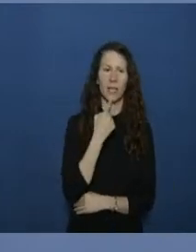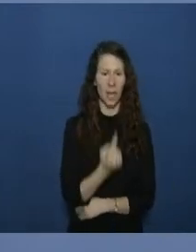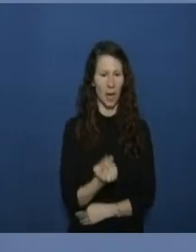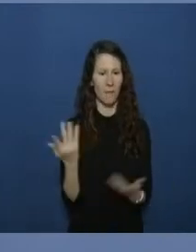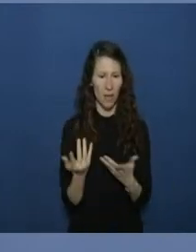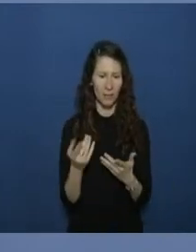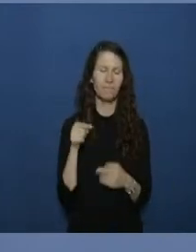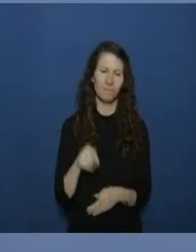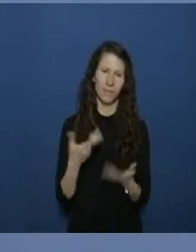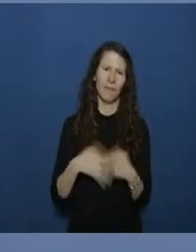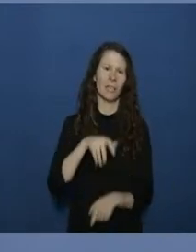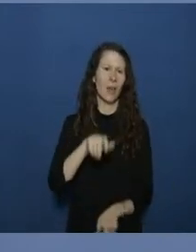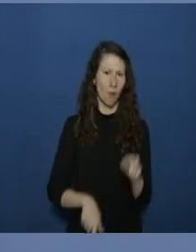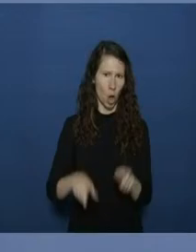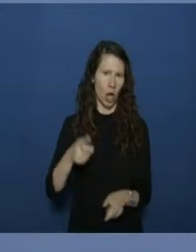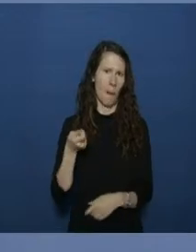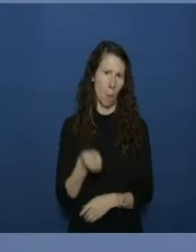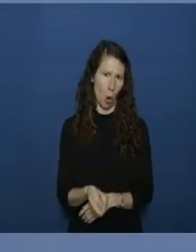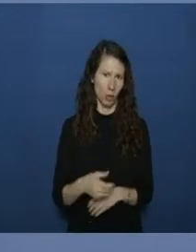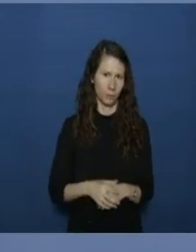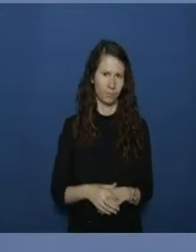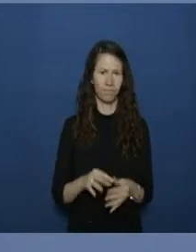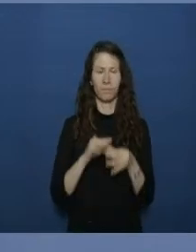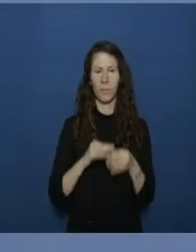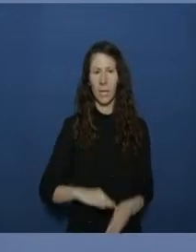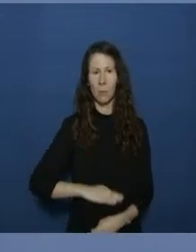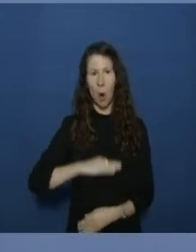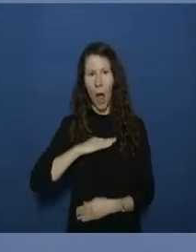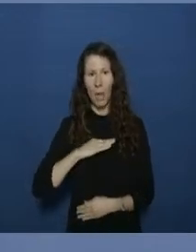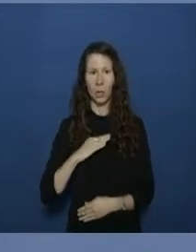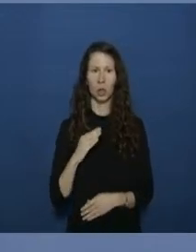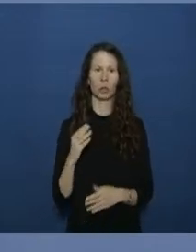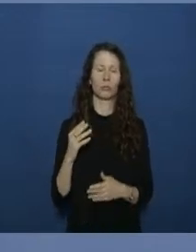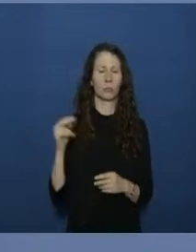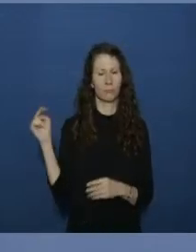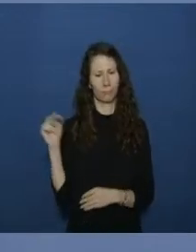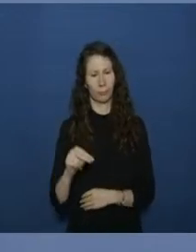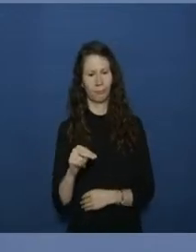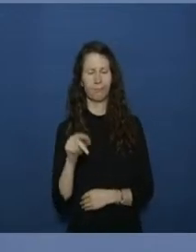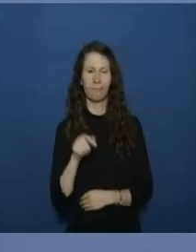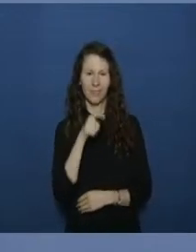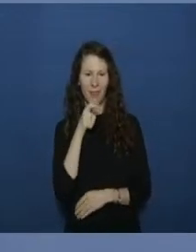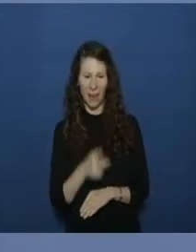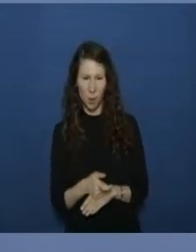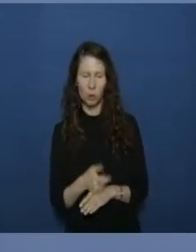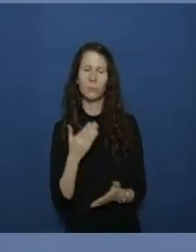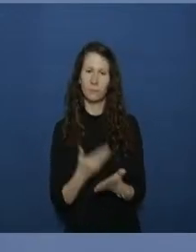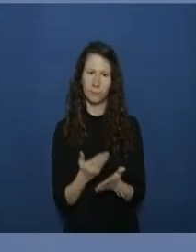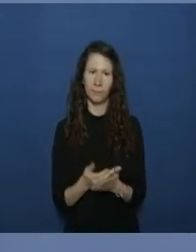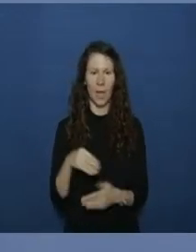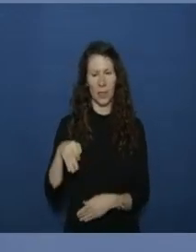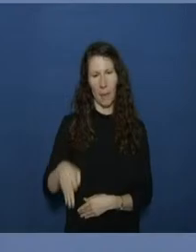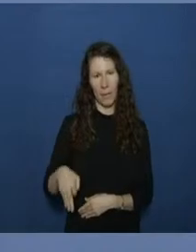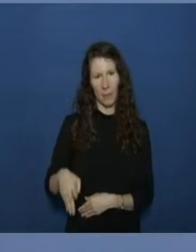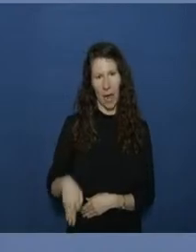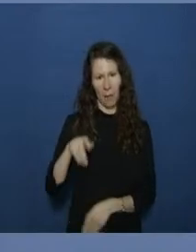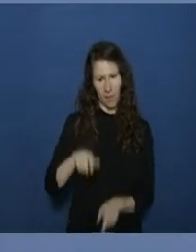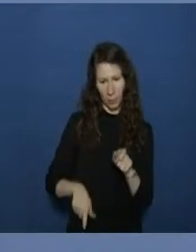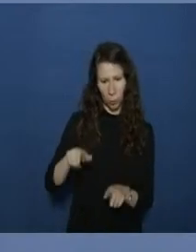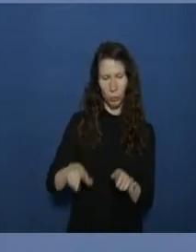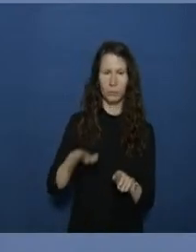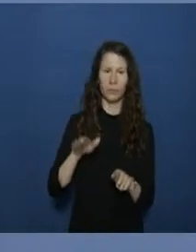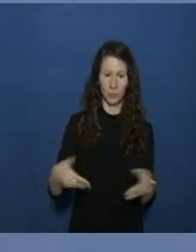Völkermord. Im Lichte der historischen und moralischen Verantwortung Deutschlands werden wir Namibia und die Nachkommen der Opfer um Vergebung